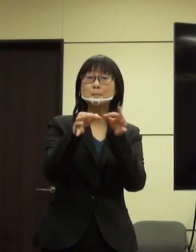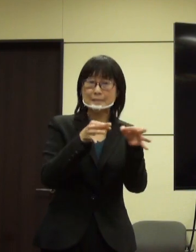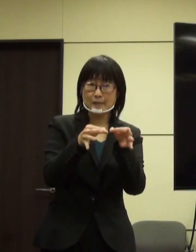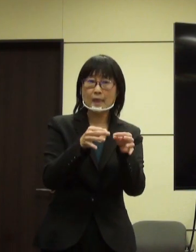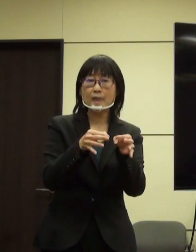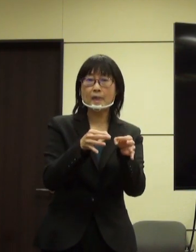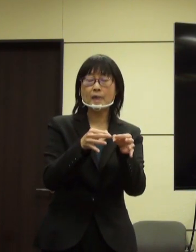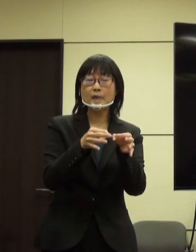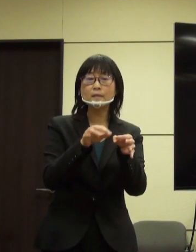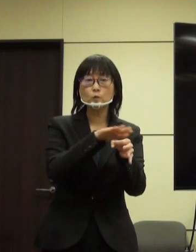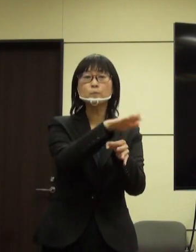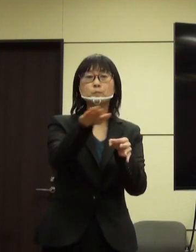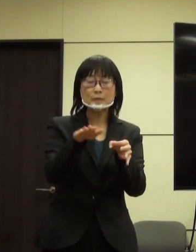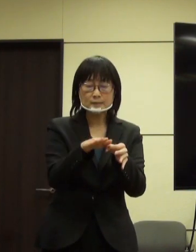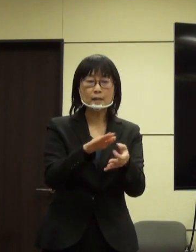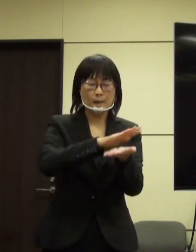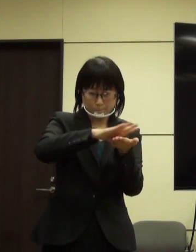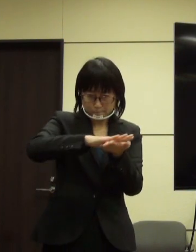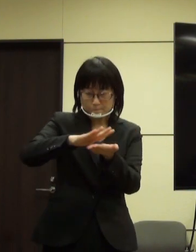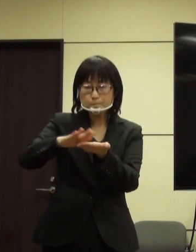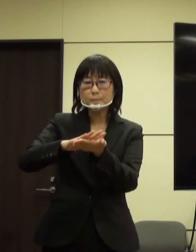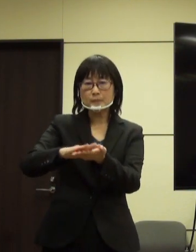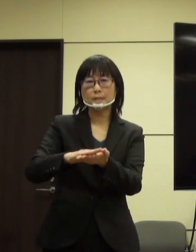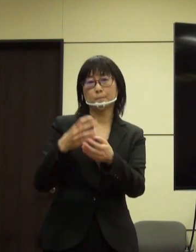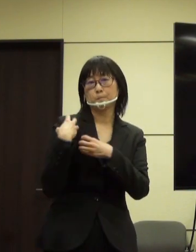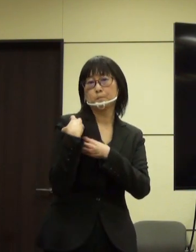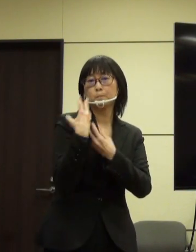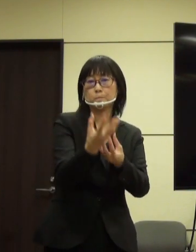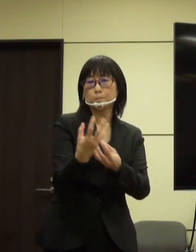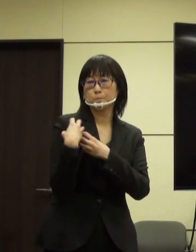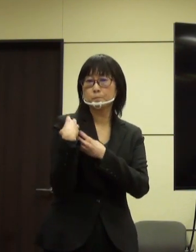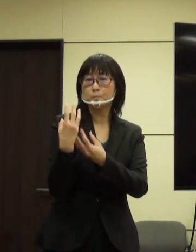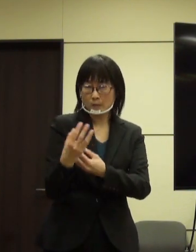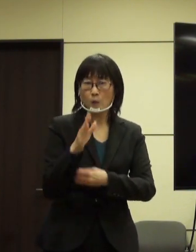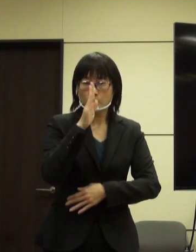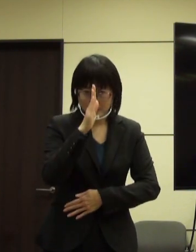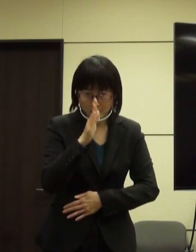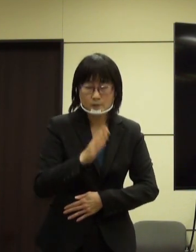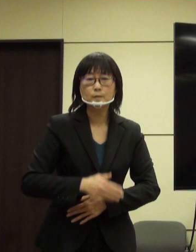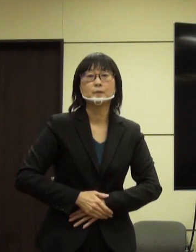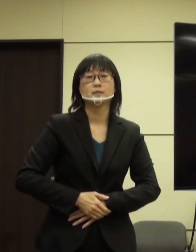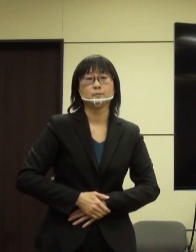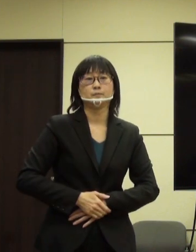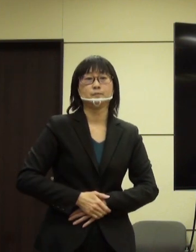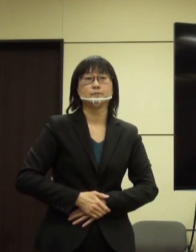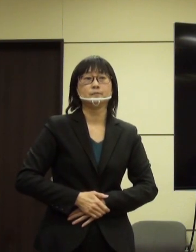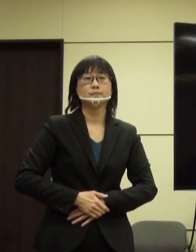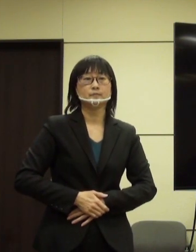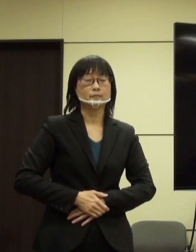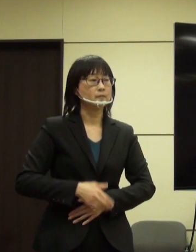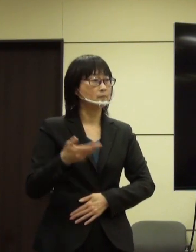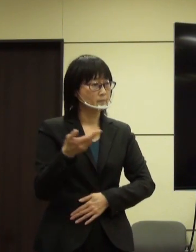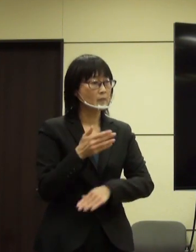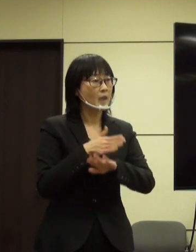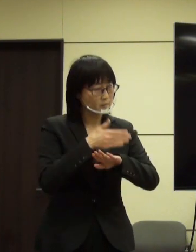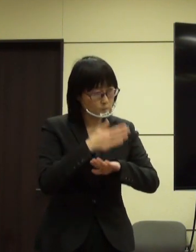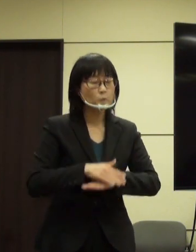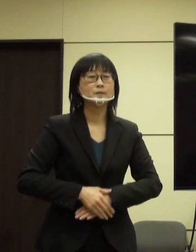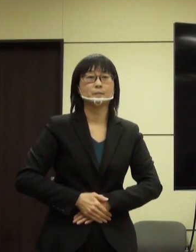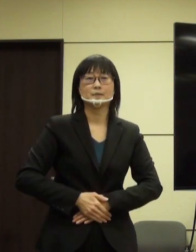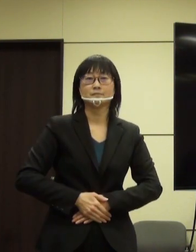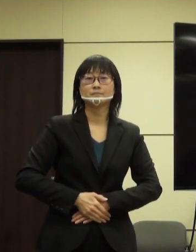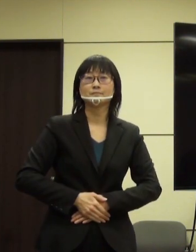リバティているということでガーの対応は各店舗遺跡においてやてぃぱで申し上げます